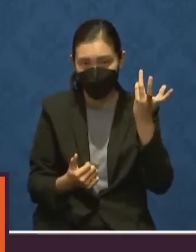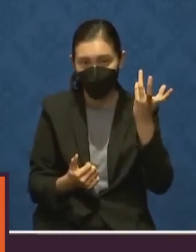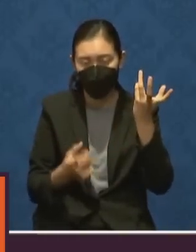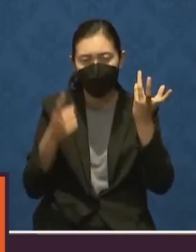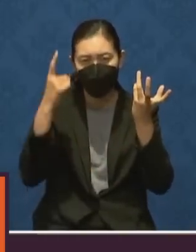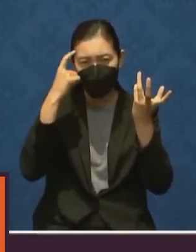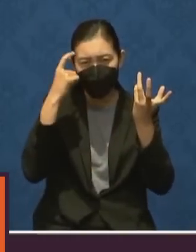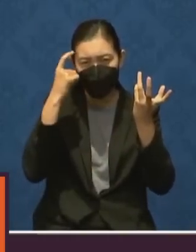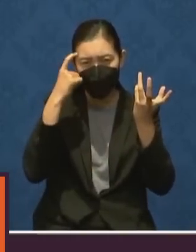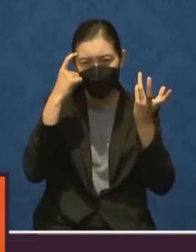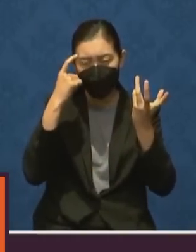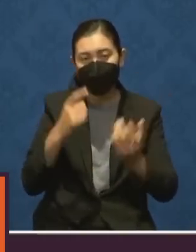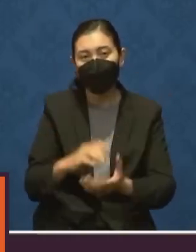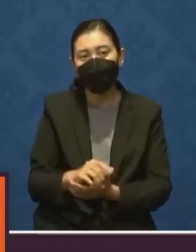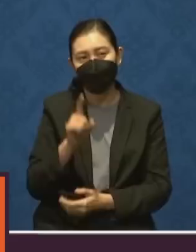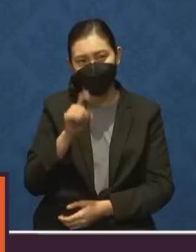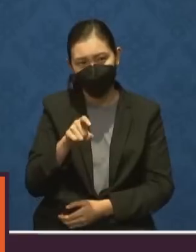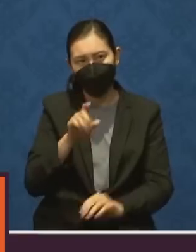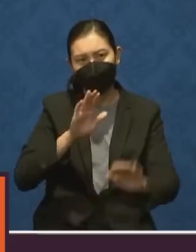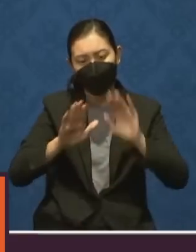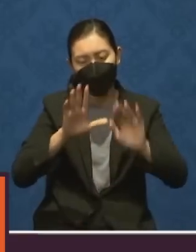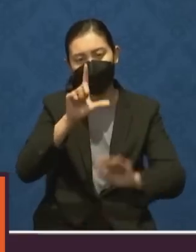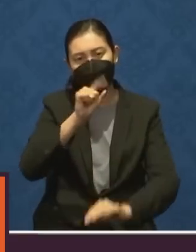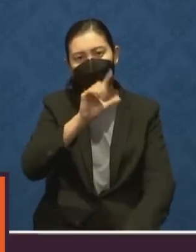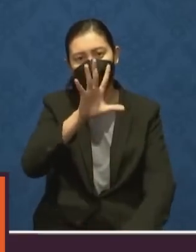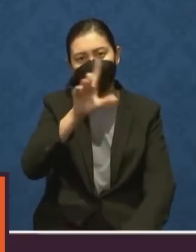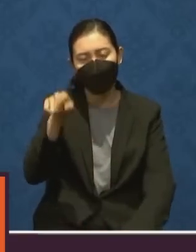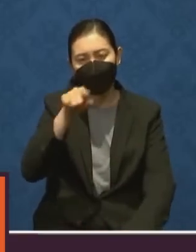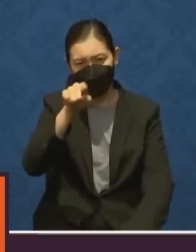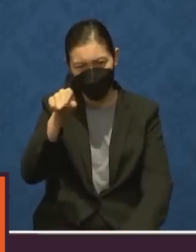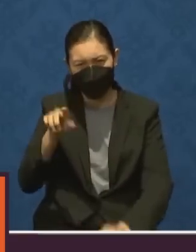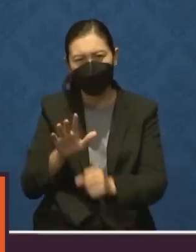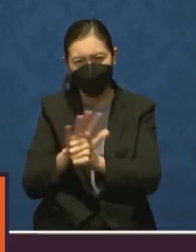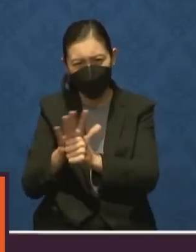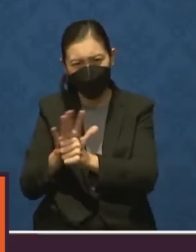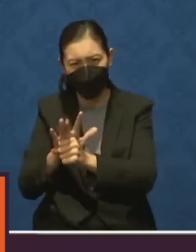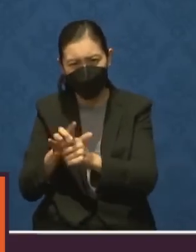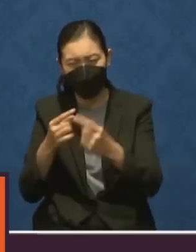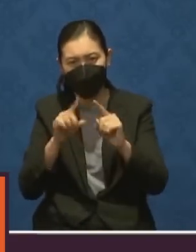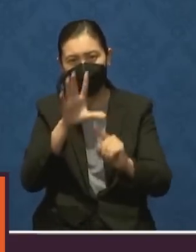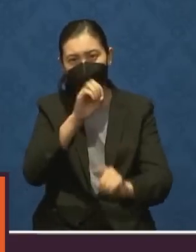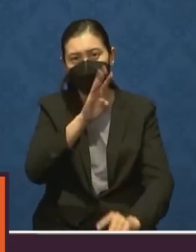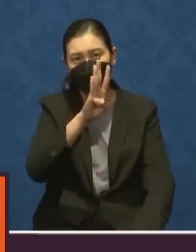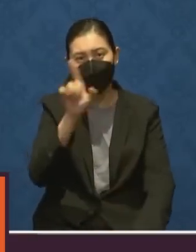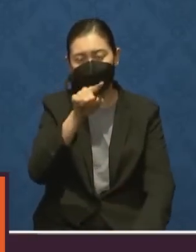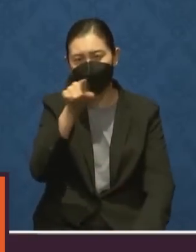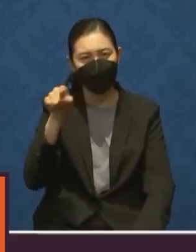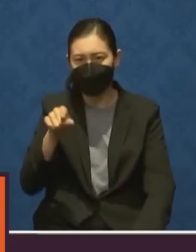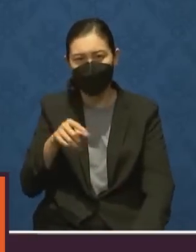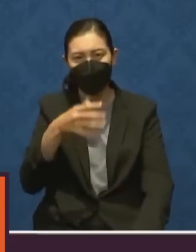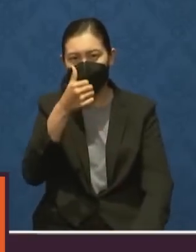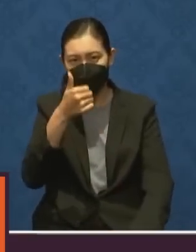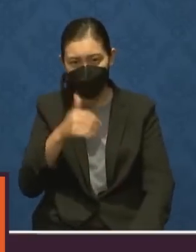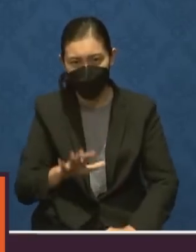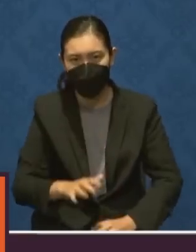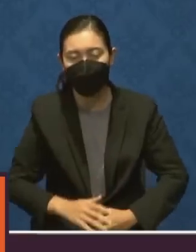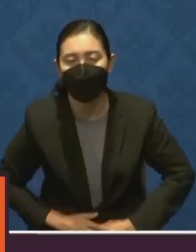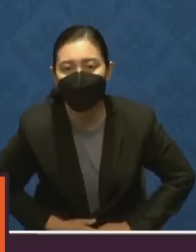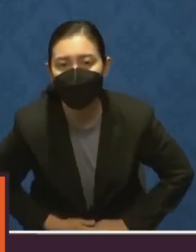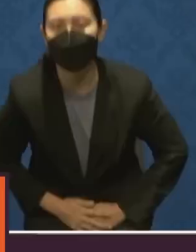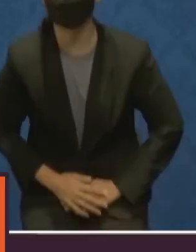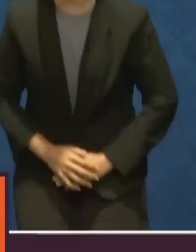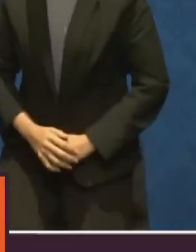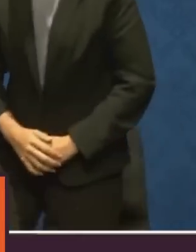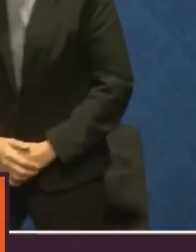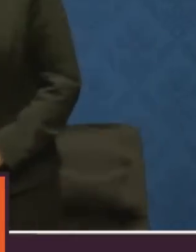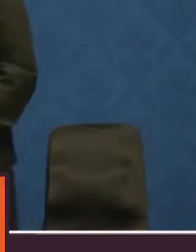ควรจะตั้งอยู่ที่ 15%แลถาย้อนไปดูอดีตประเทศไทยก็ไมได้มกำลัประติส่นเกิ